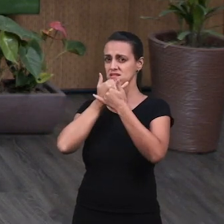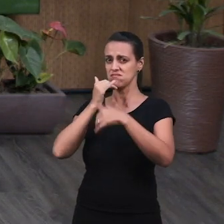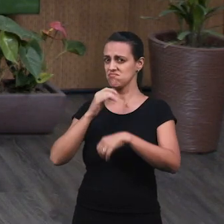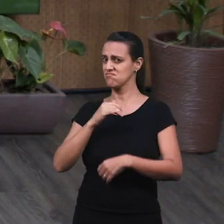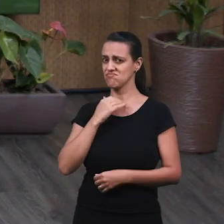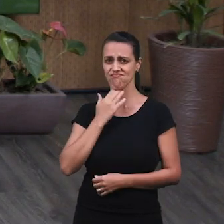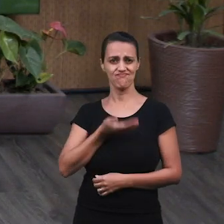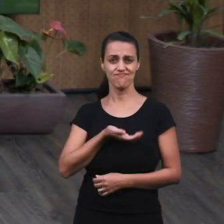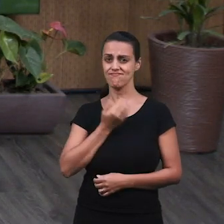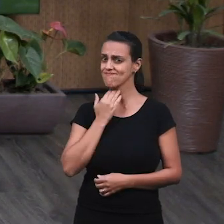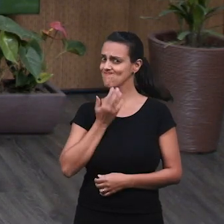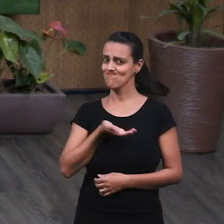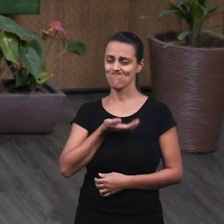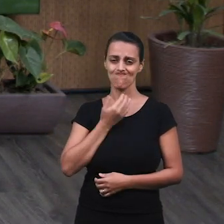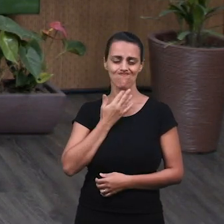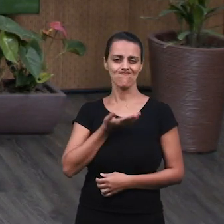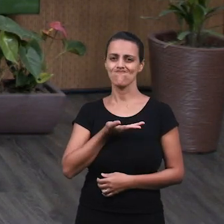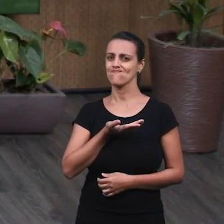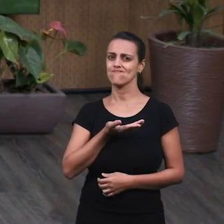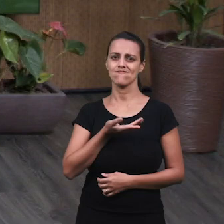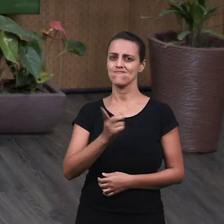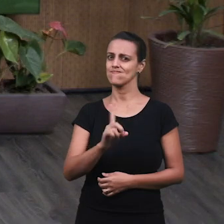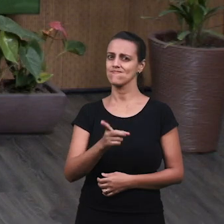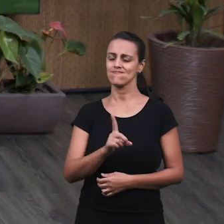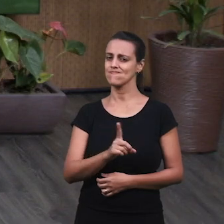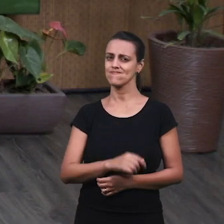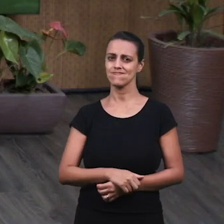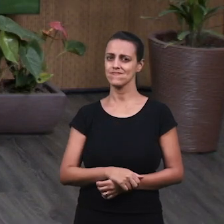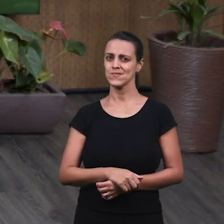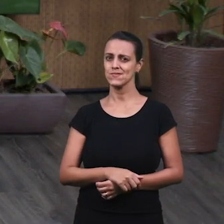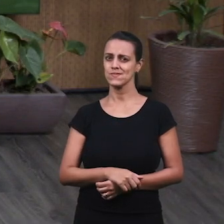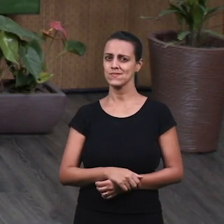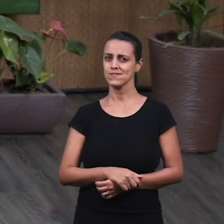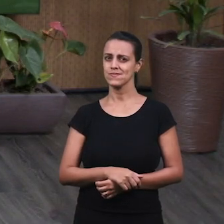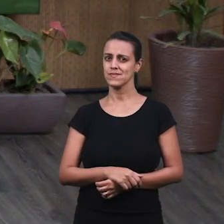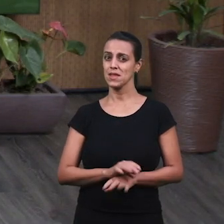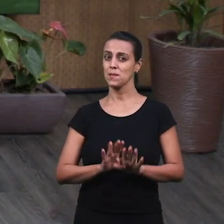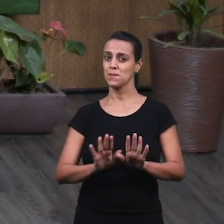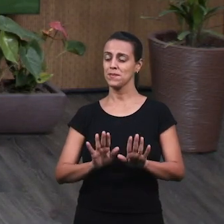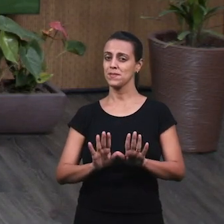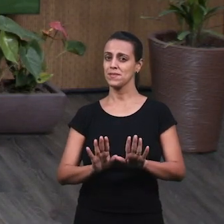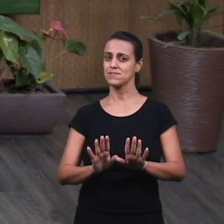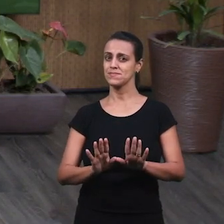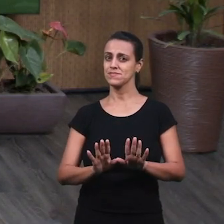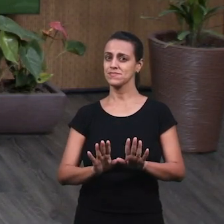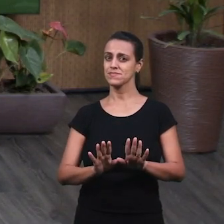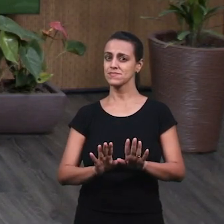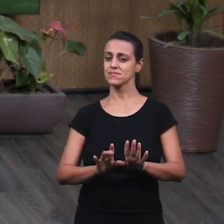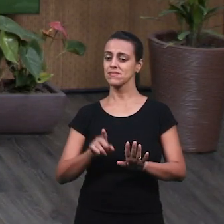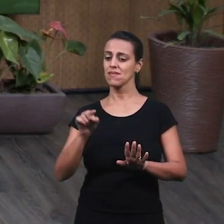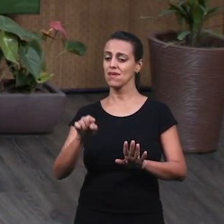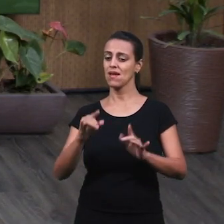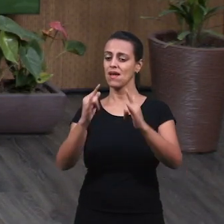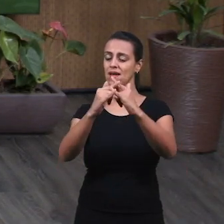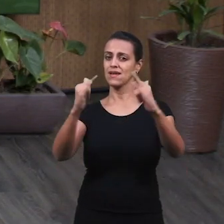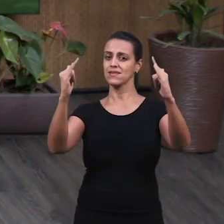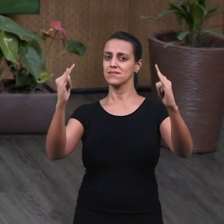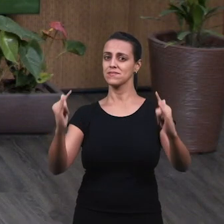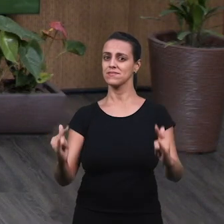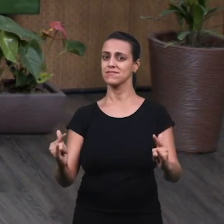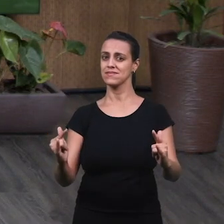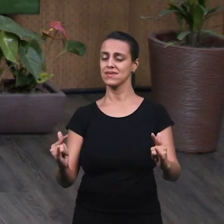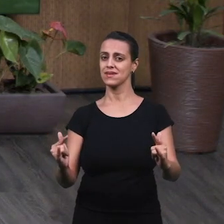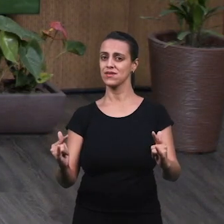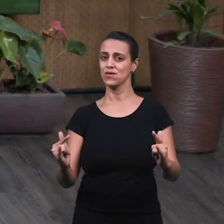Dieu. Mais le tabernacle, il est venu comme révélateur du